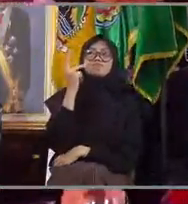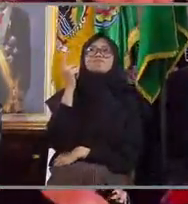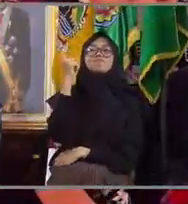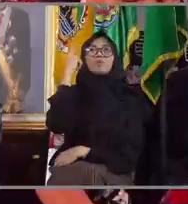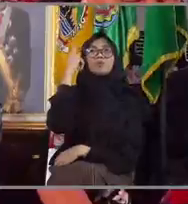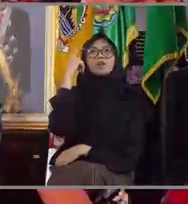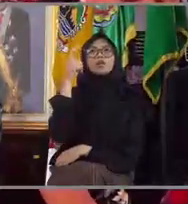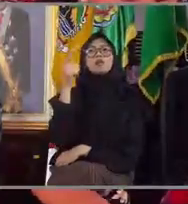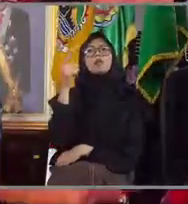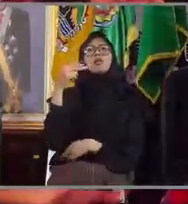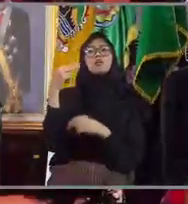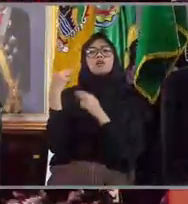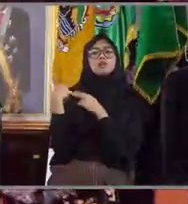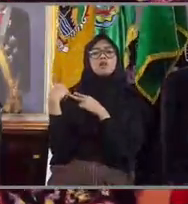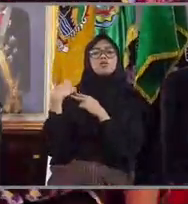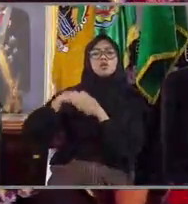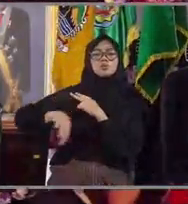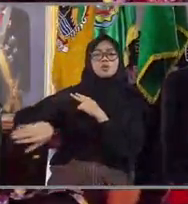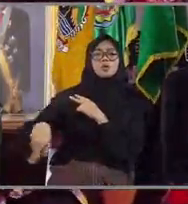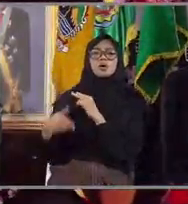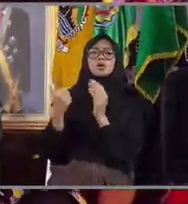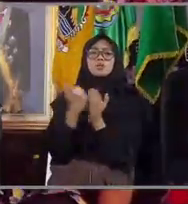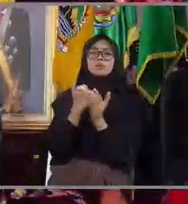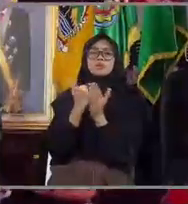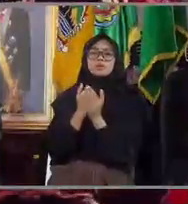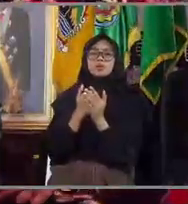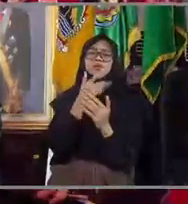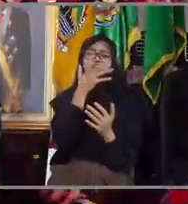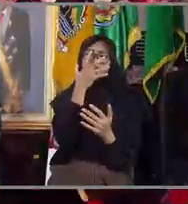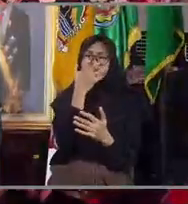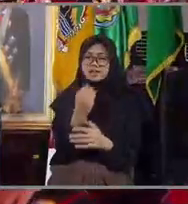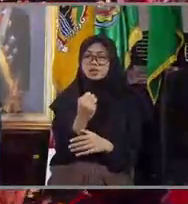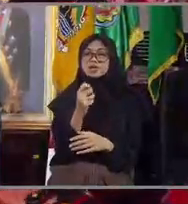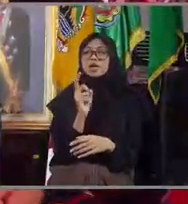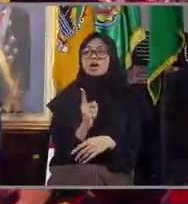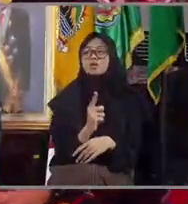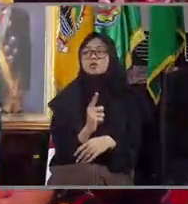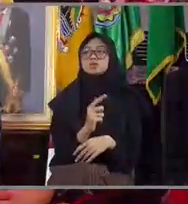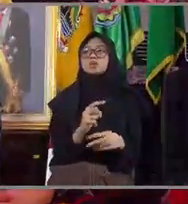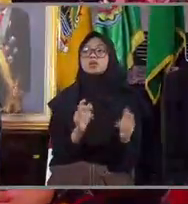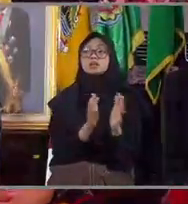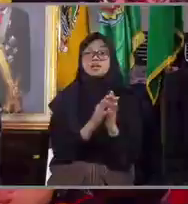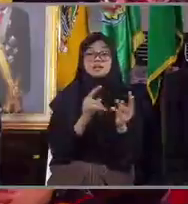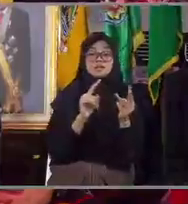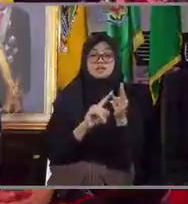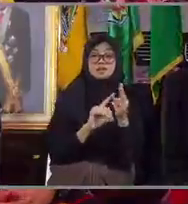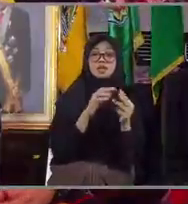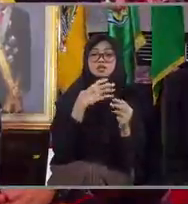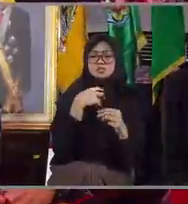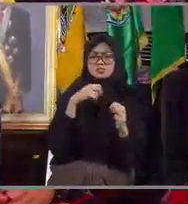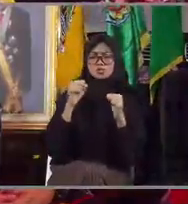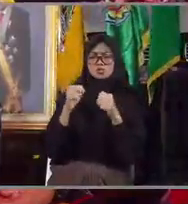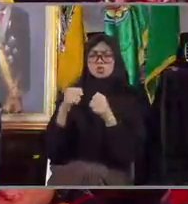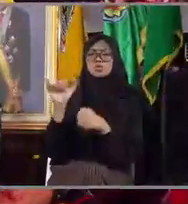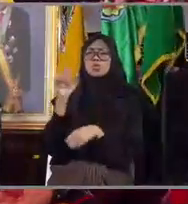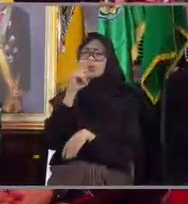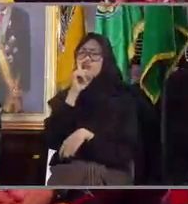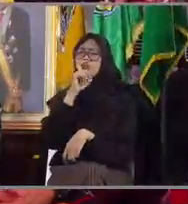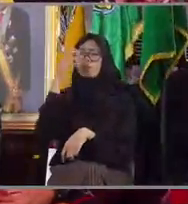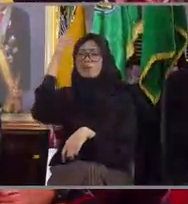persoalan keluarga memang perlu mendapat dukungan yang lebih serius dan yang ketiga saya setuju gagasan pak gubernur